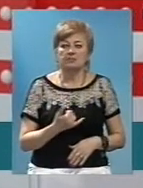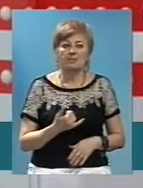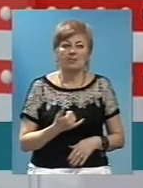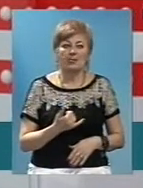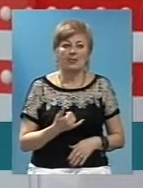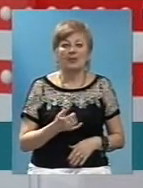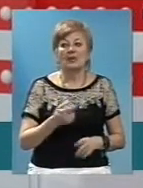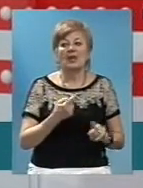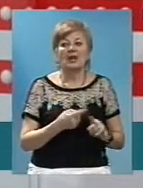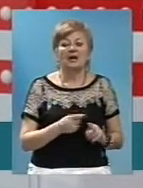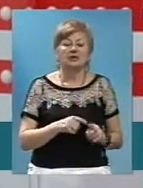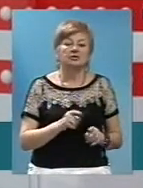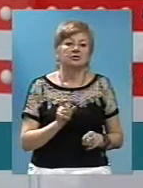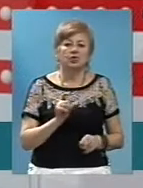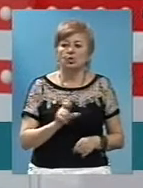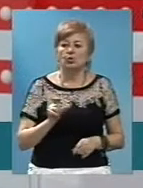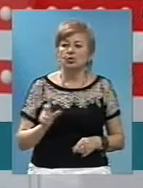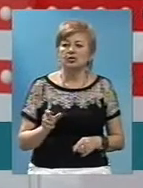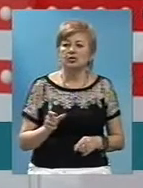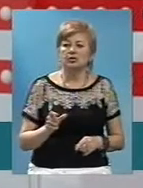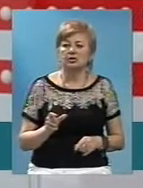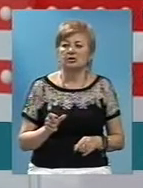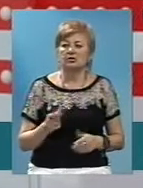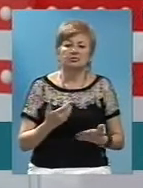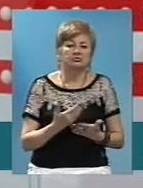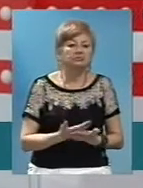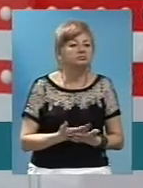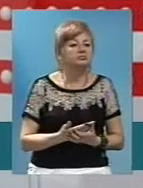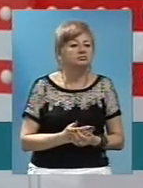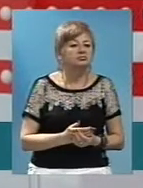підривають людей, підривають якісь офіси,